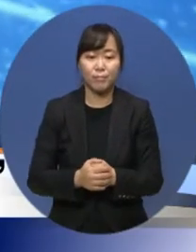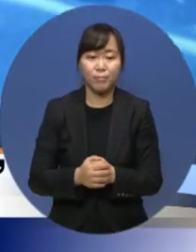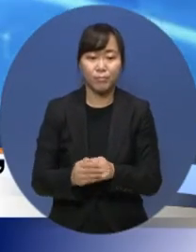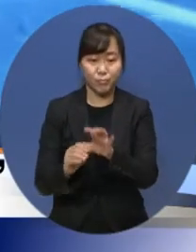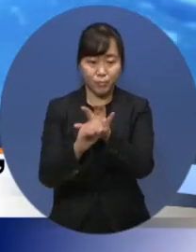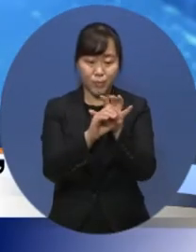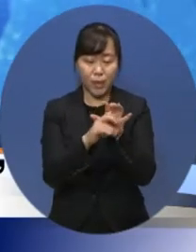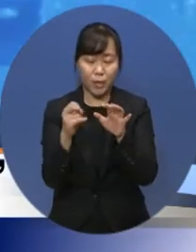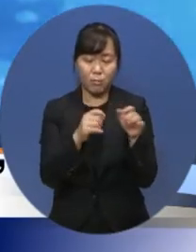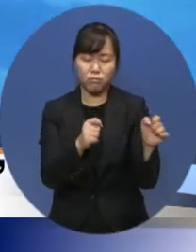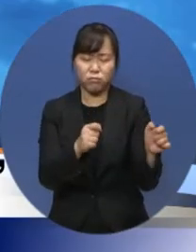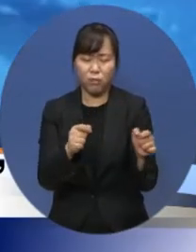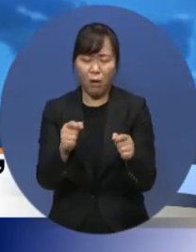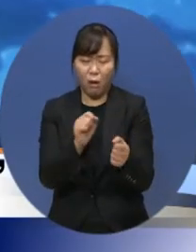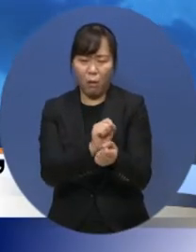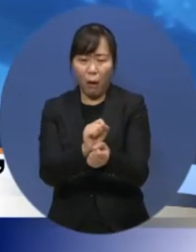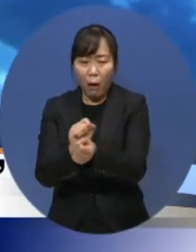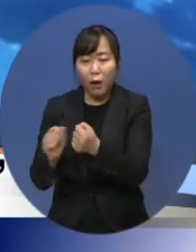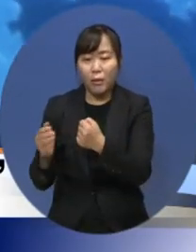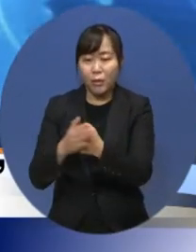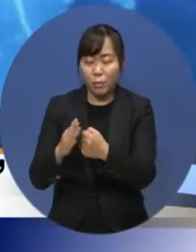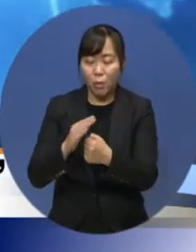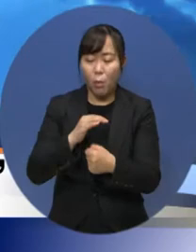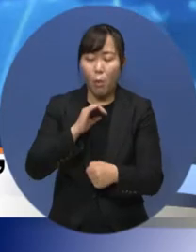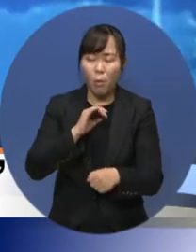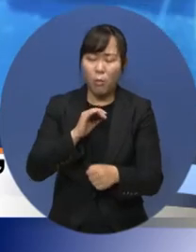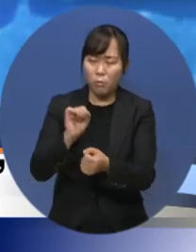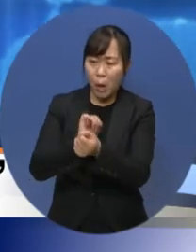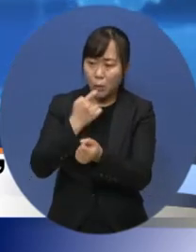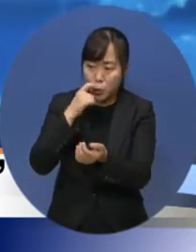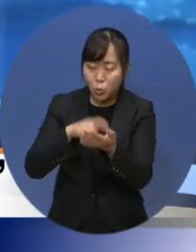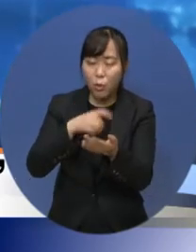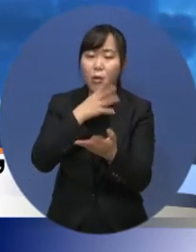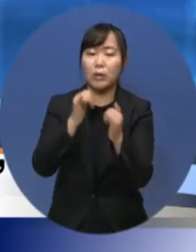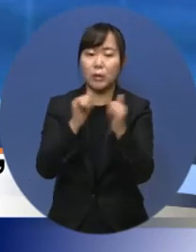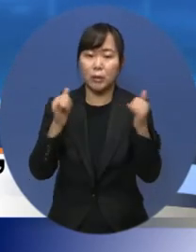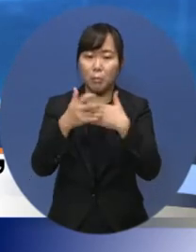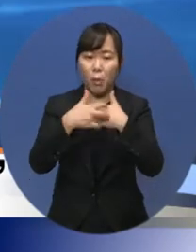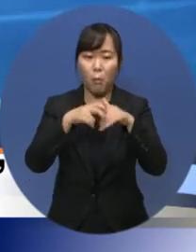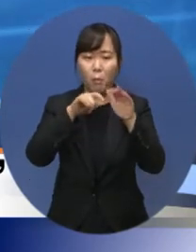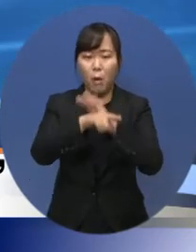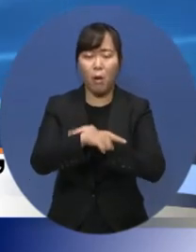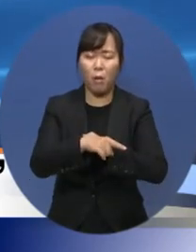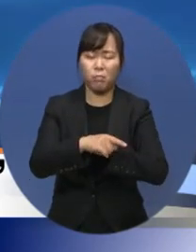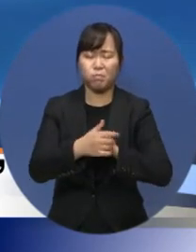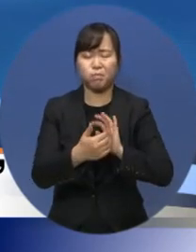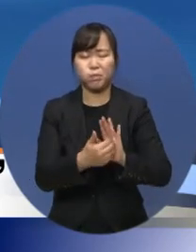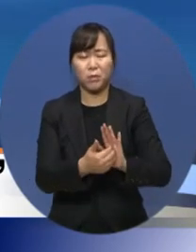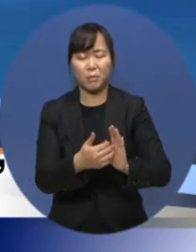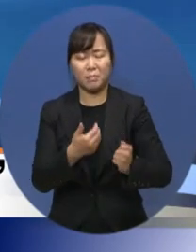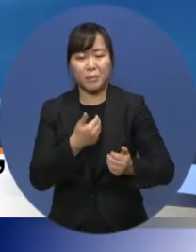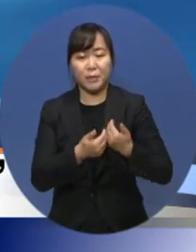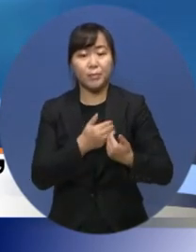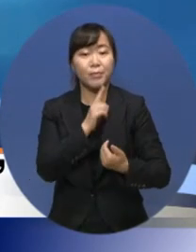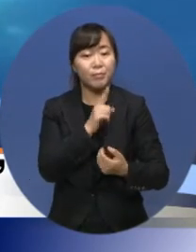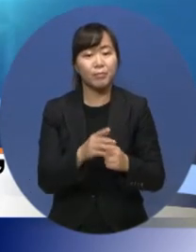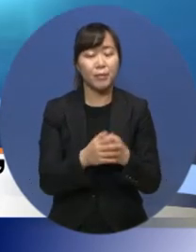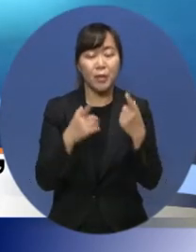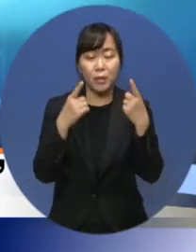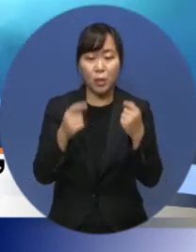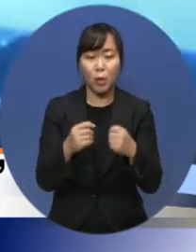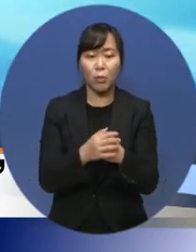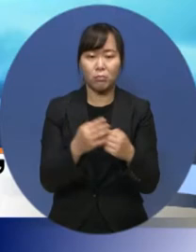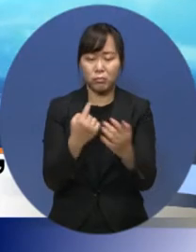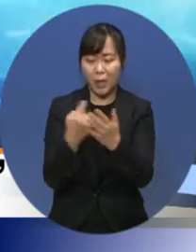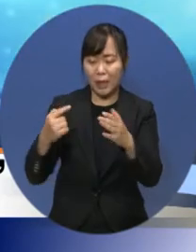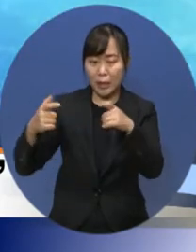코로나19의 재확산에 따라 감염에 취약한 고령자는 병원에 방문하는 것조차 꺼려지는 분위기인데요. 이에 따라